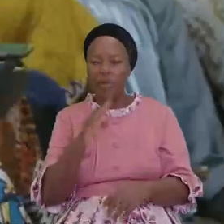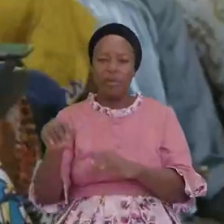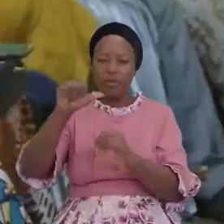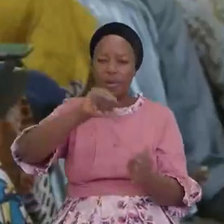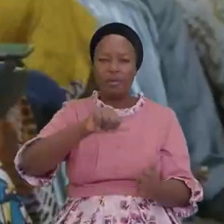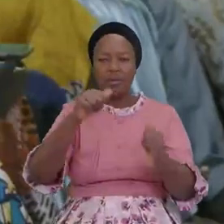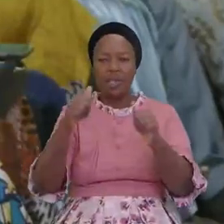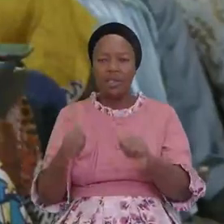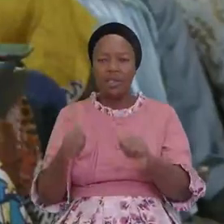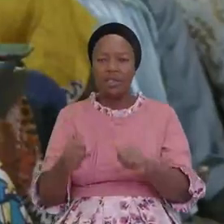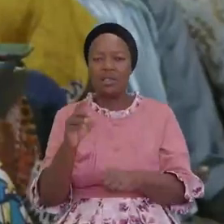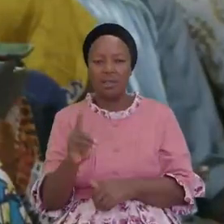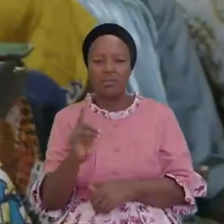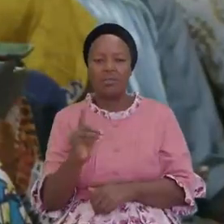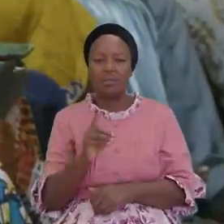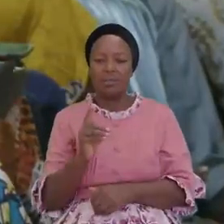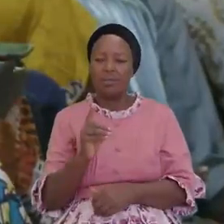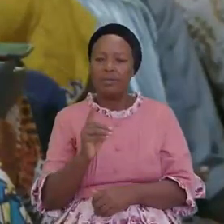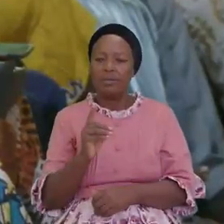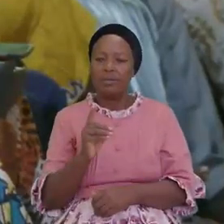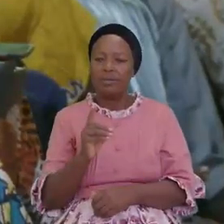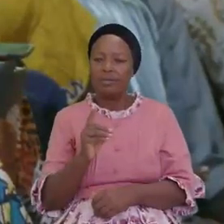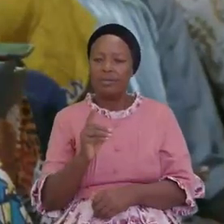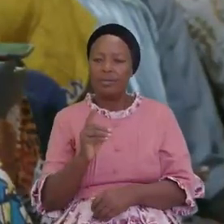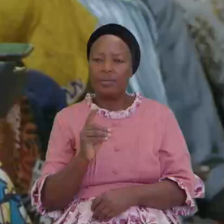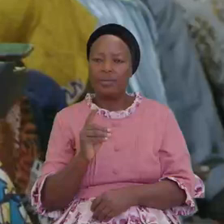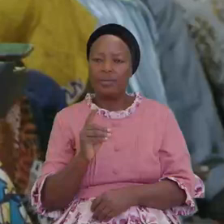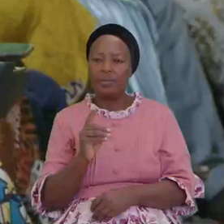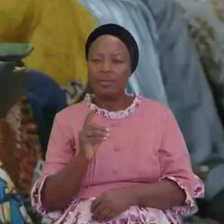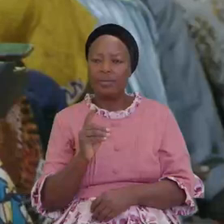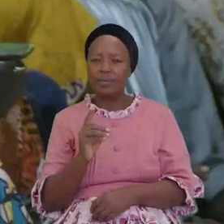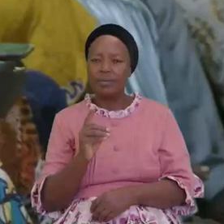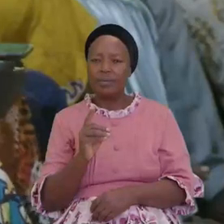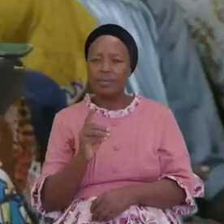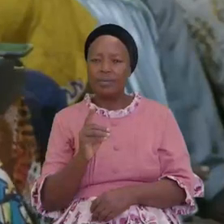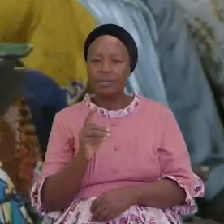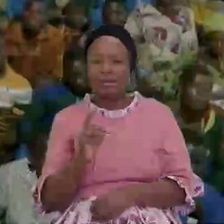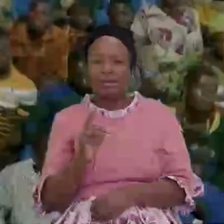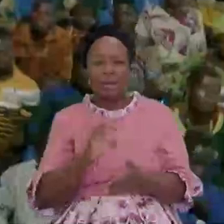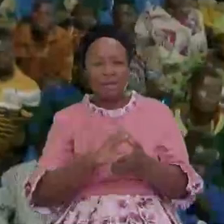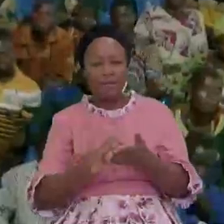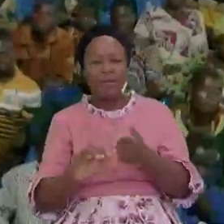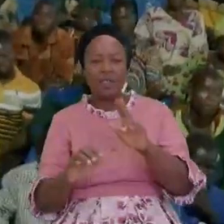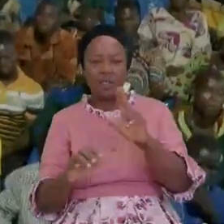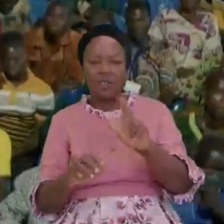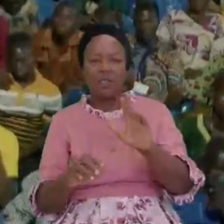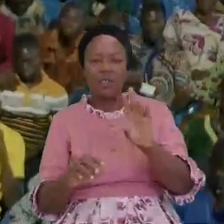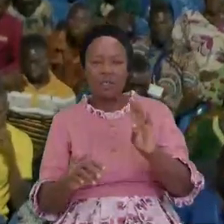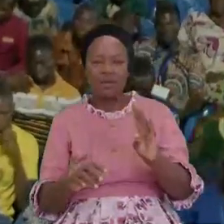Et l'unique dit, voici de l'eau. Qu'est-ce qui empêche que je sois baptisé?